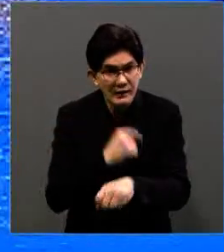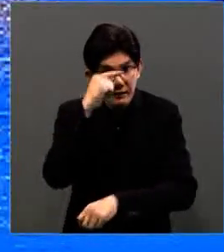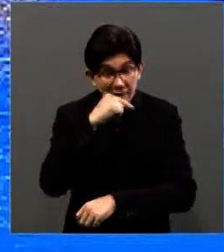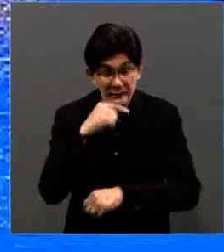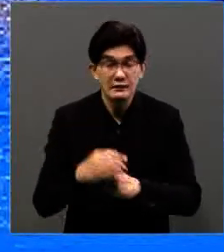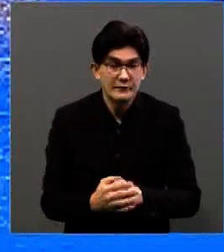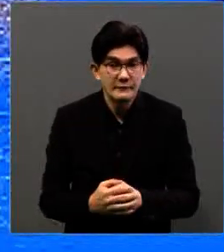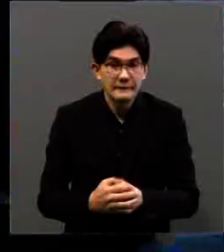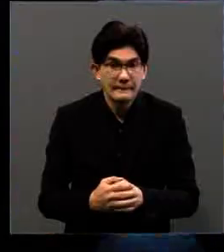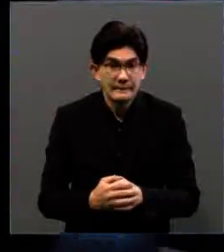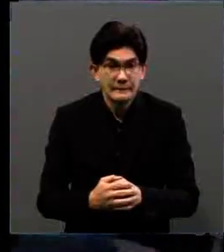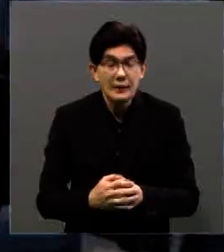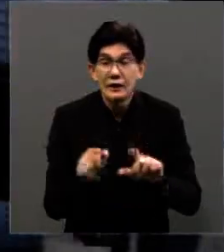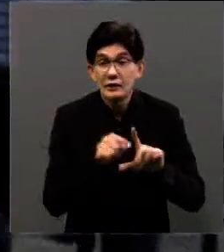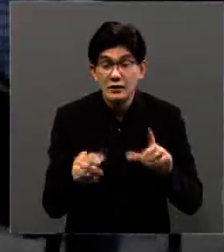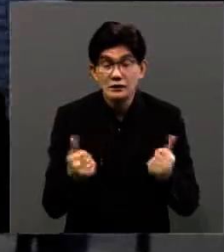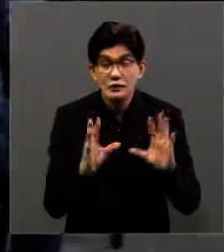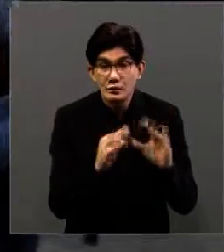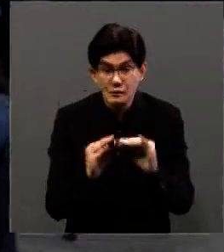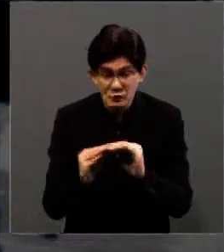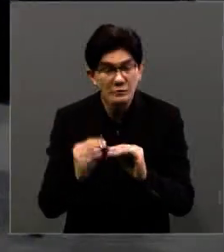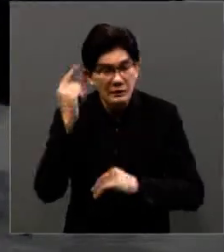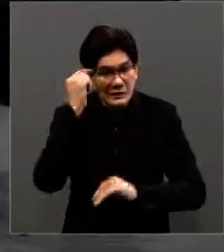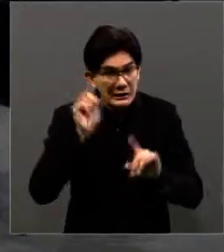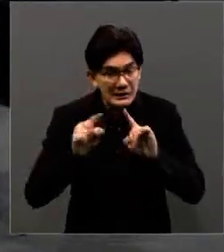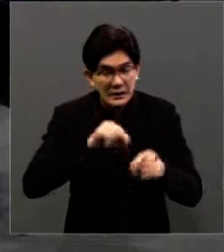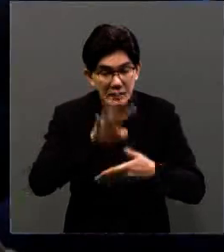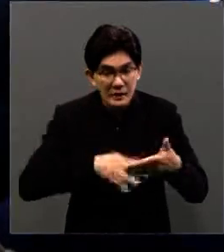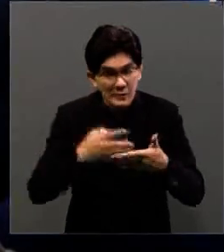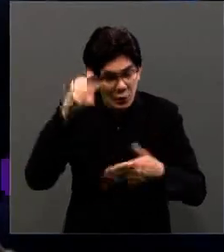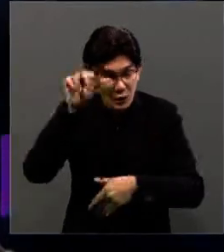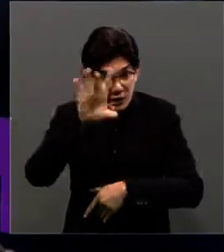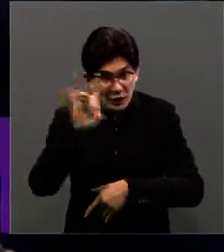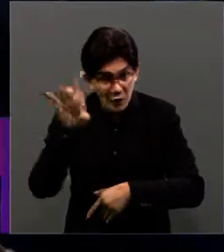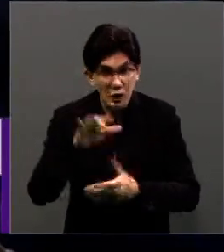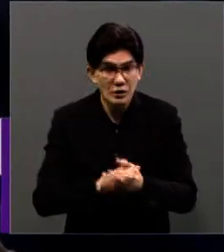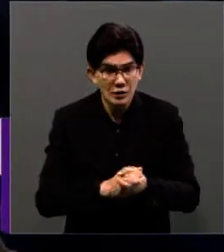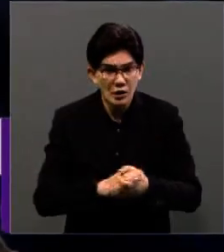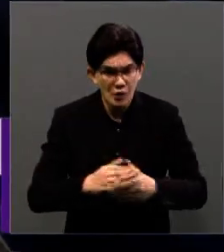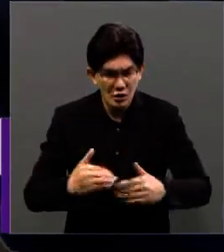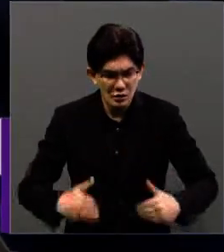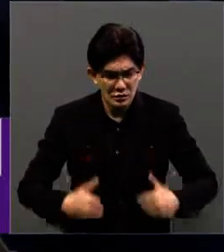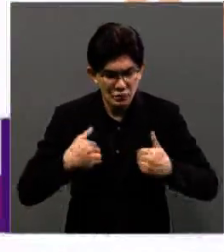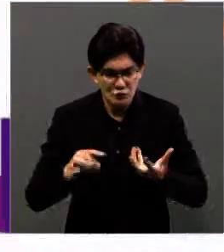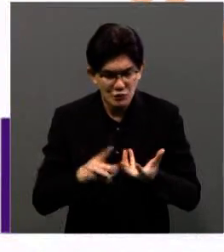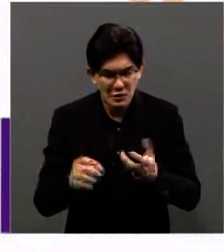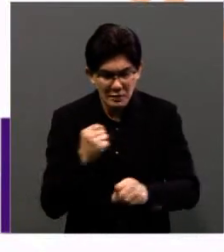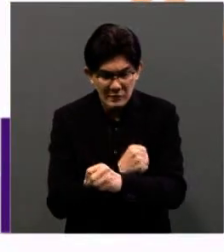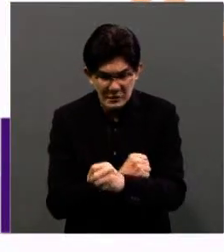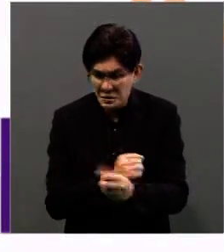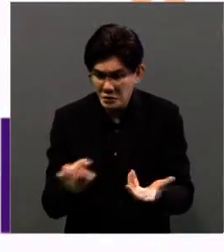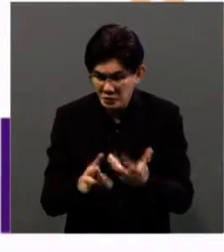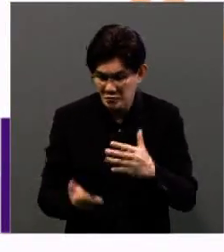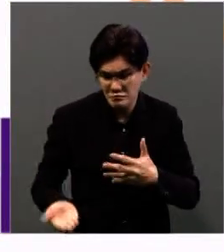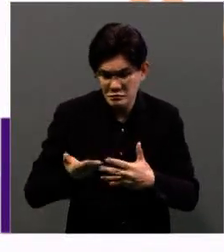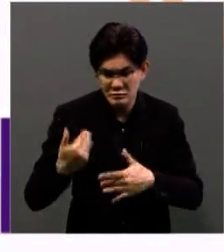ครับที่พรรคก้าวไกลวันนี้จะประชุมรับฟังความคิดเห็นแผน100วันนะครับยกระดับคุณภาพชีวิตแรงงานรัฐบาลก้าว